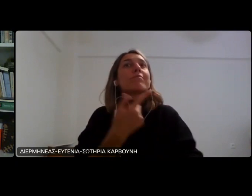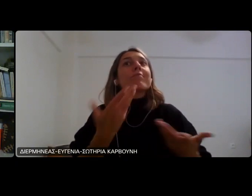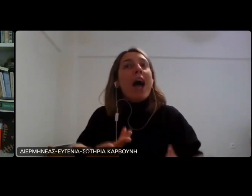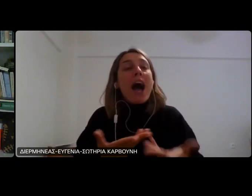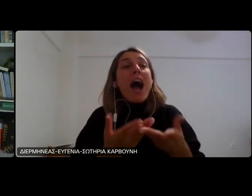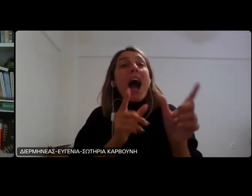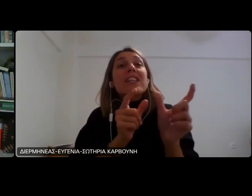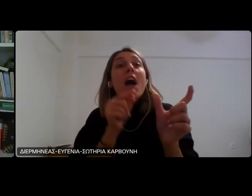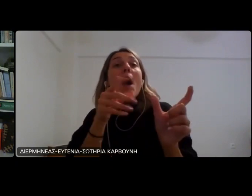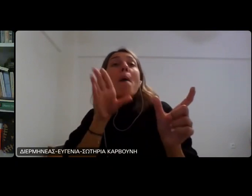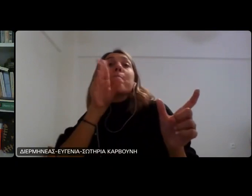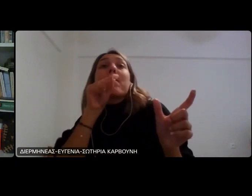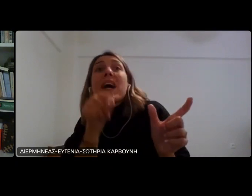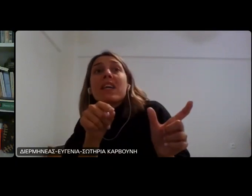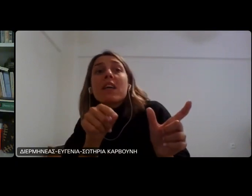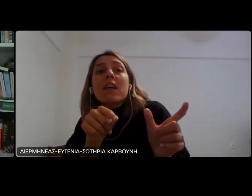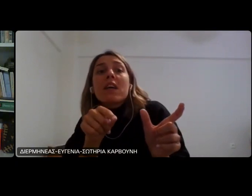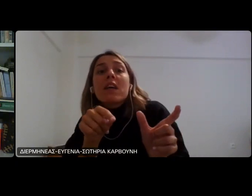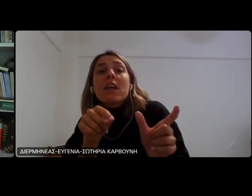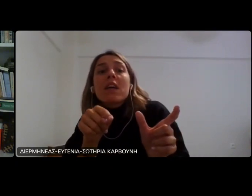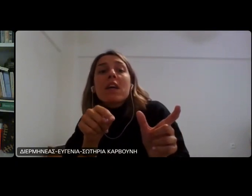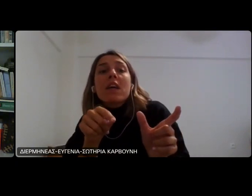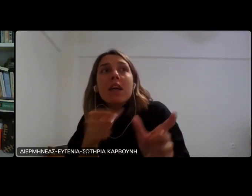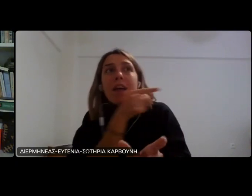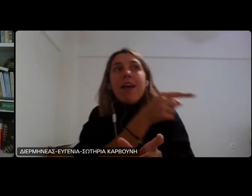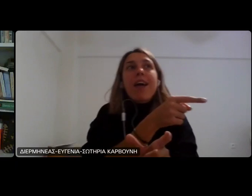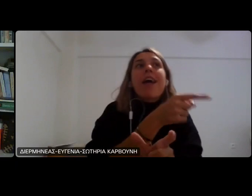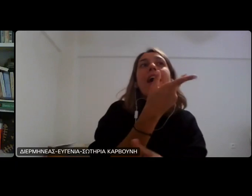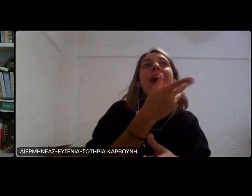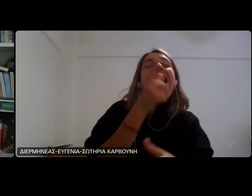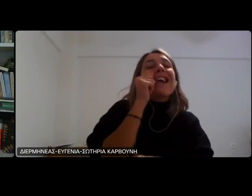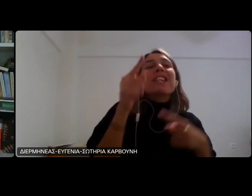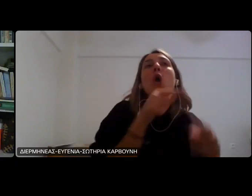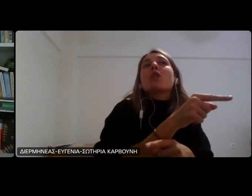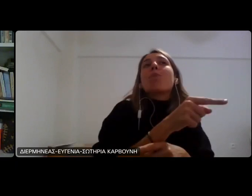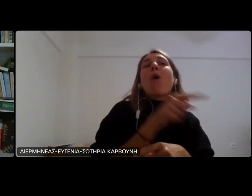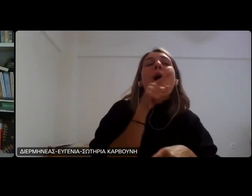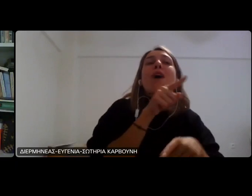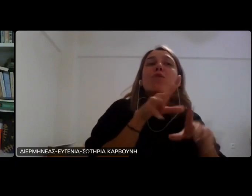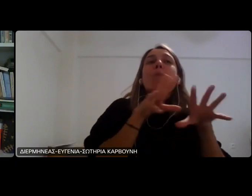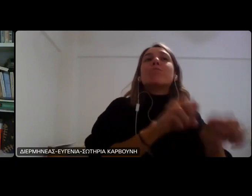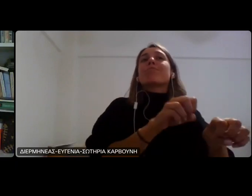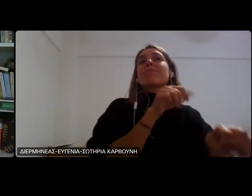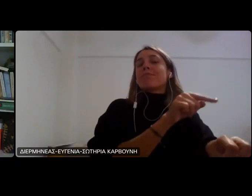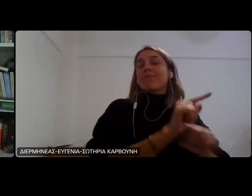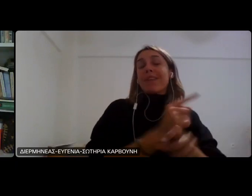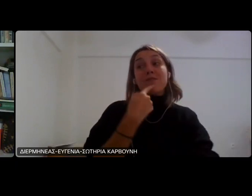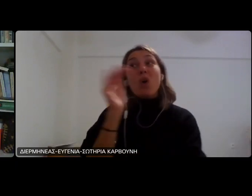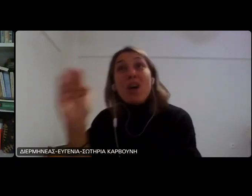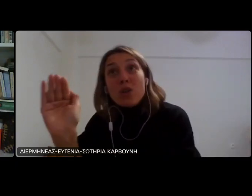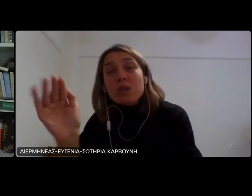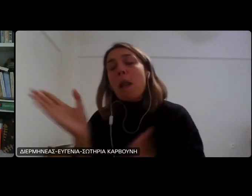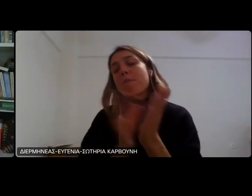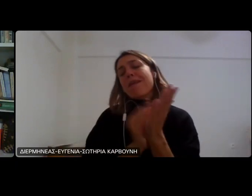αφήνει αλόβητο. Αλόβητη την κυριαρχία του αρσενικού. Και αυτό το θέτω σαν ερώτηση. Δηλαδή, όταν διαβάζουμε,